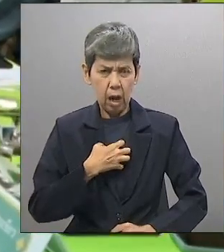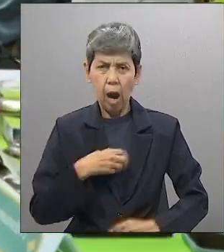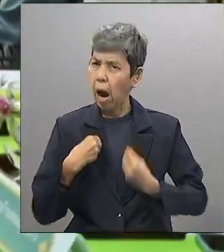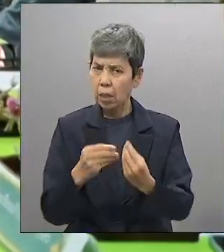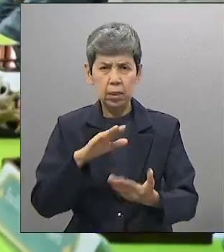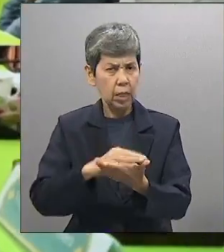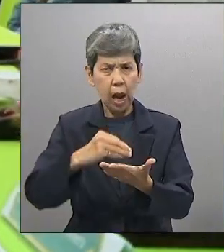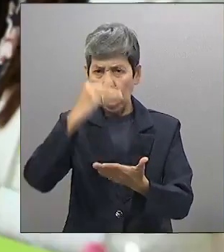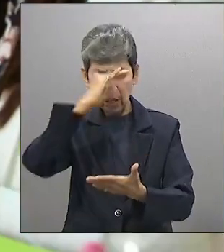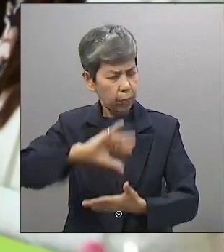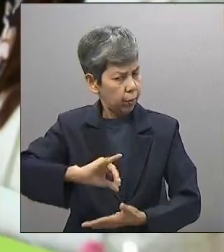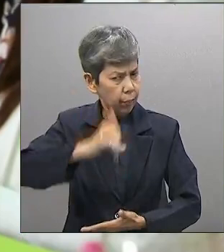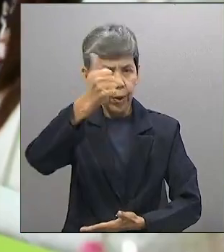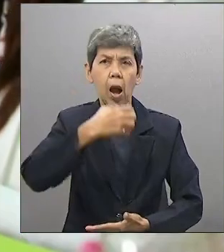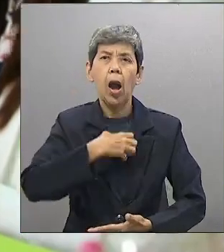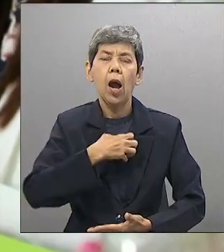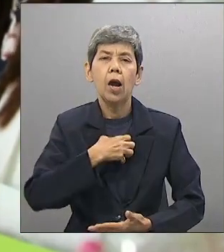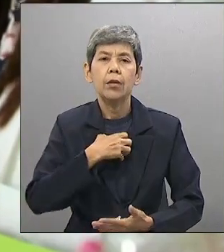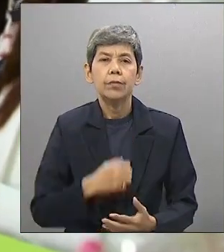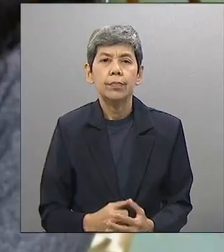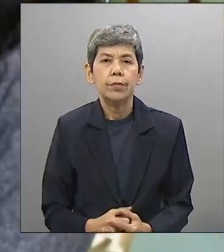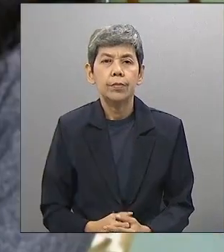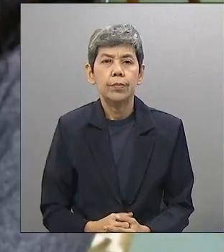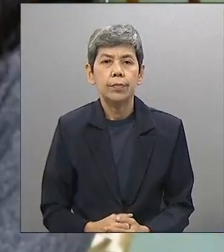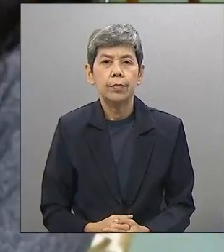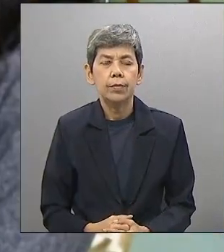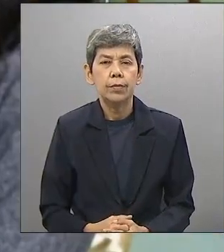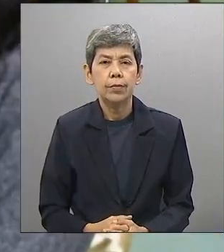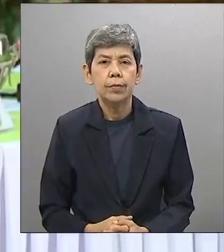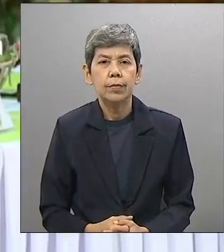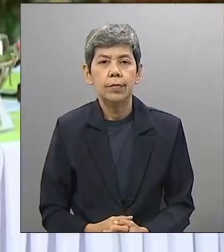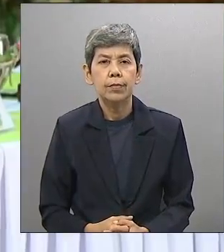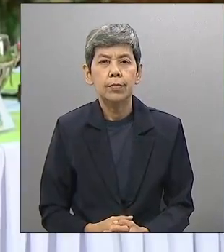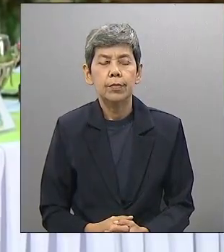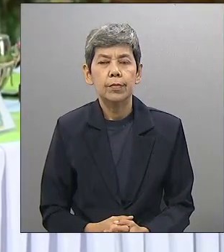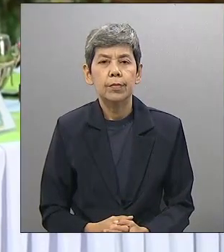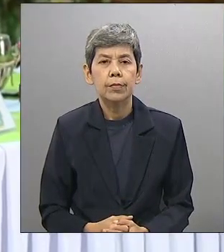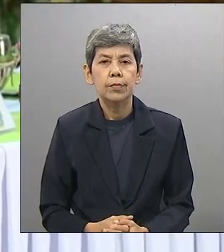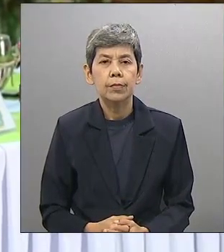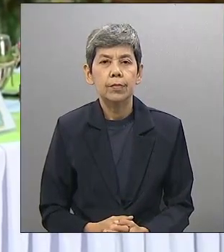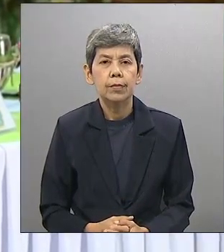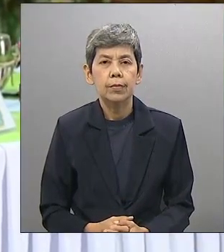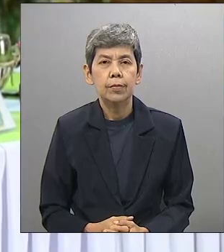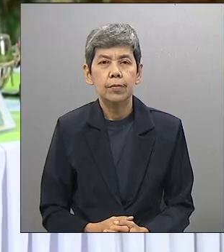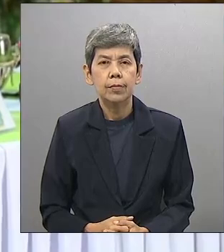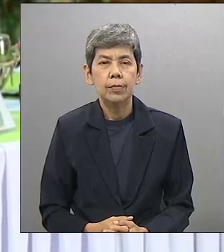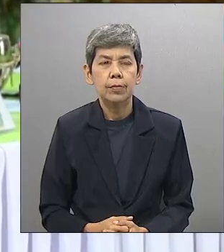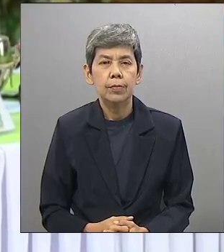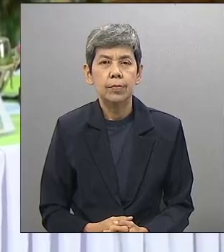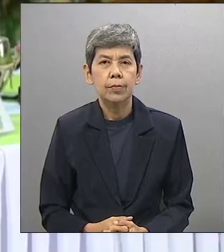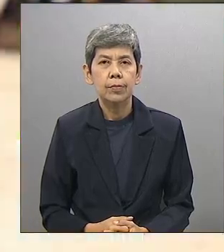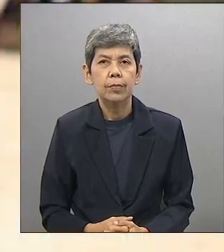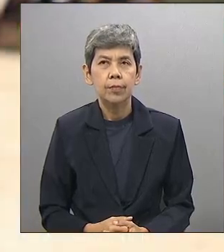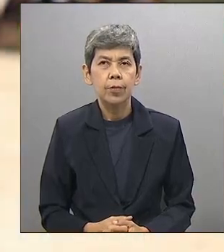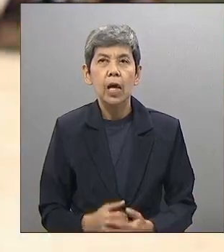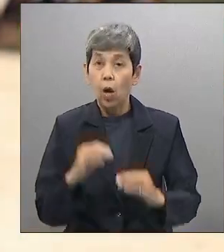บเฉพร้